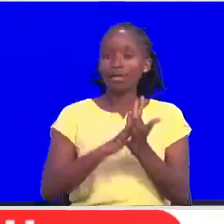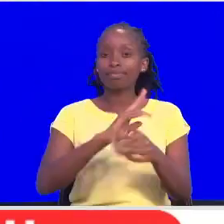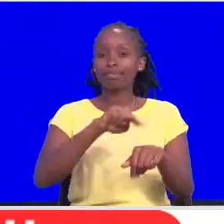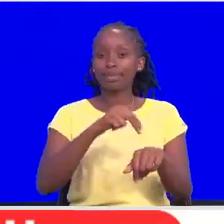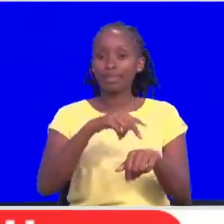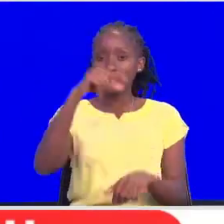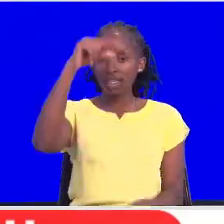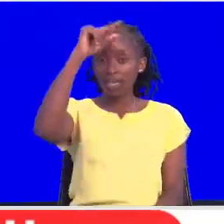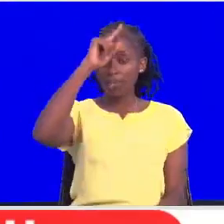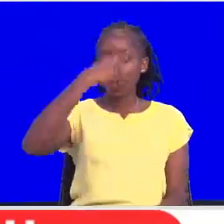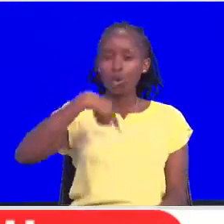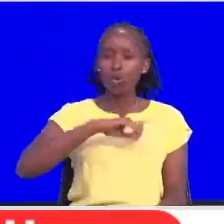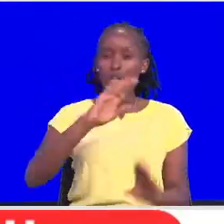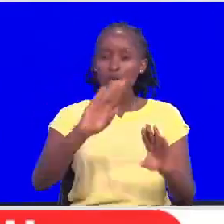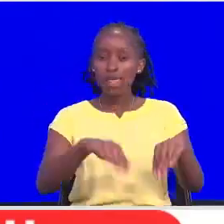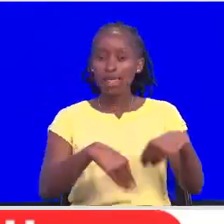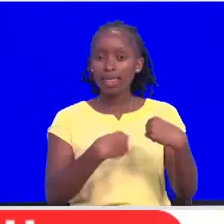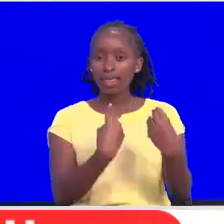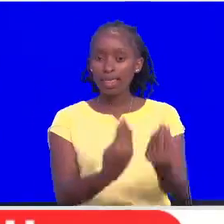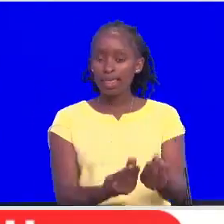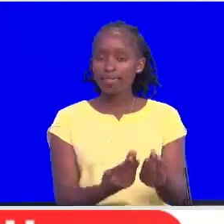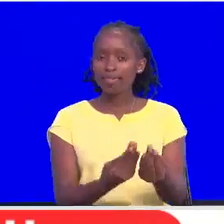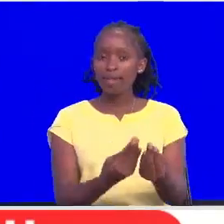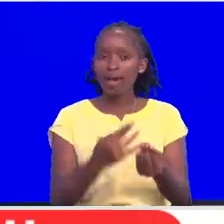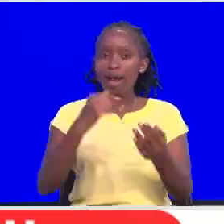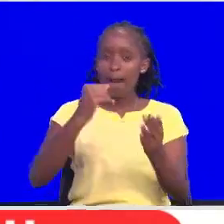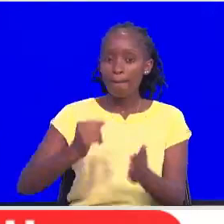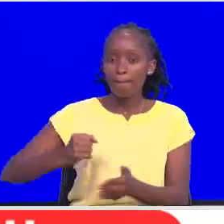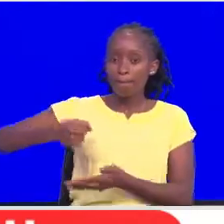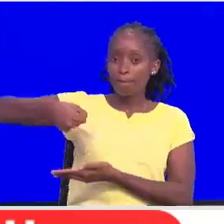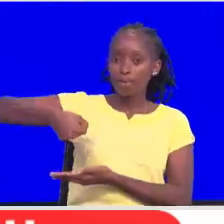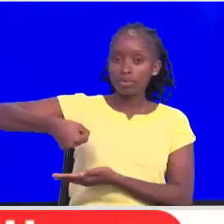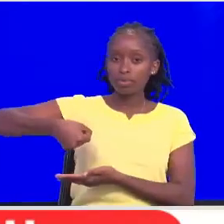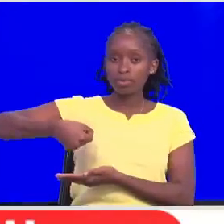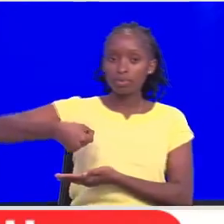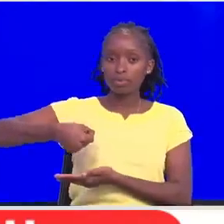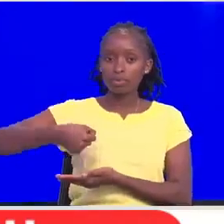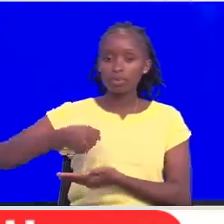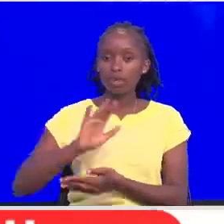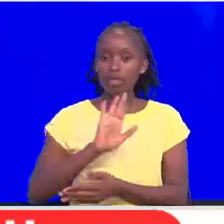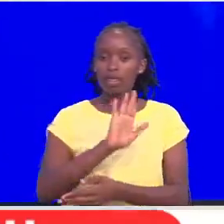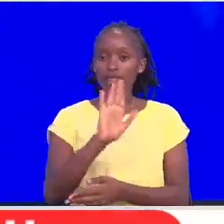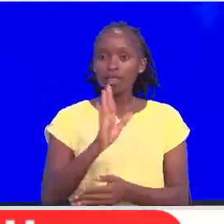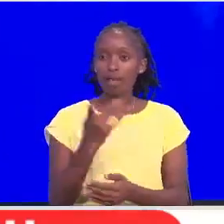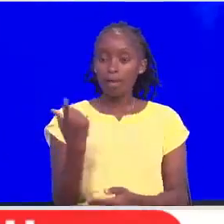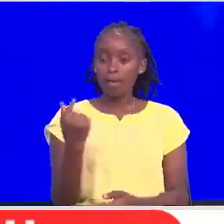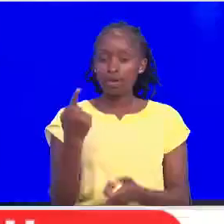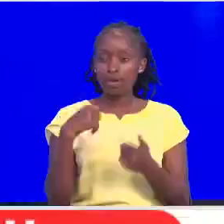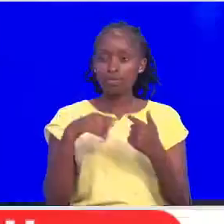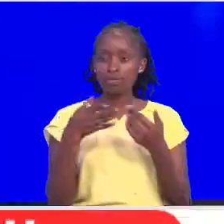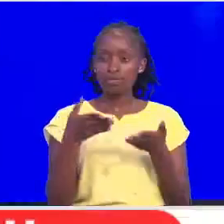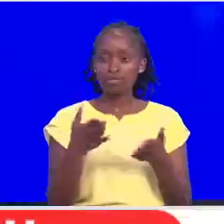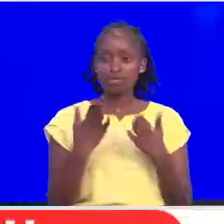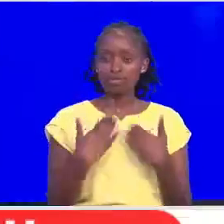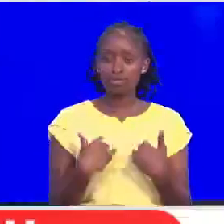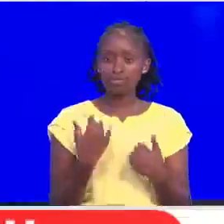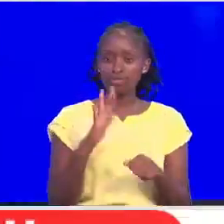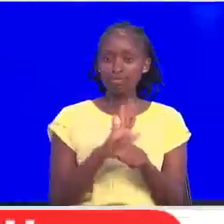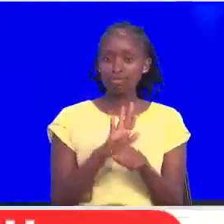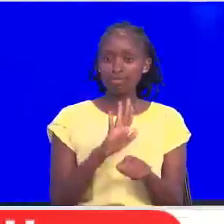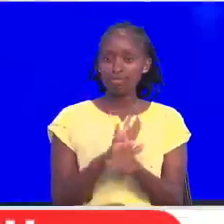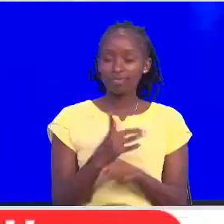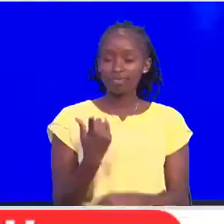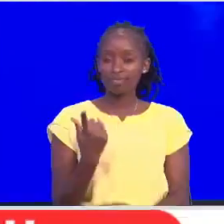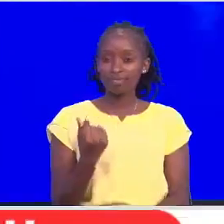tunaikatia keki yake before tugawe budget ya national government. Pesa inakuja huku, pesa mingi inafika